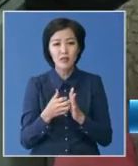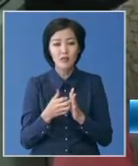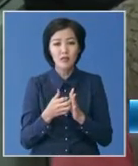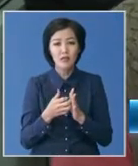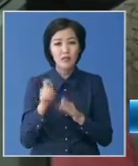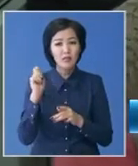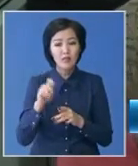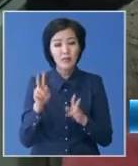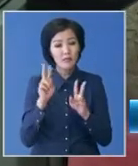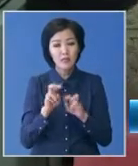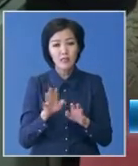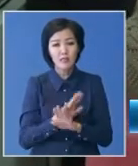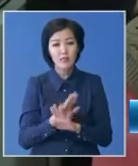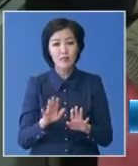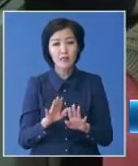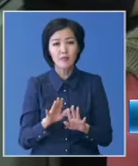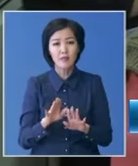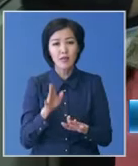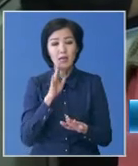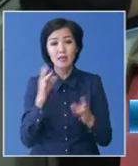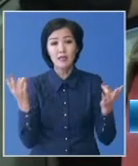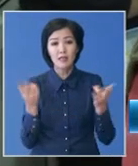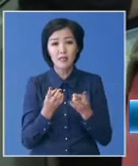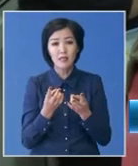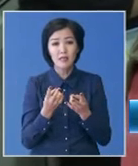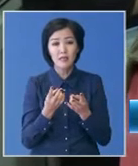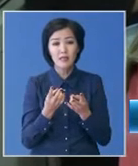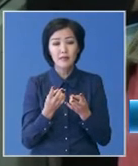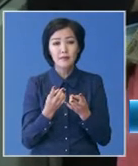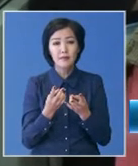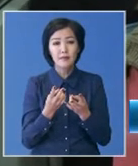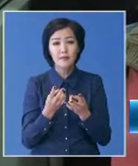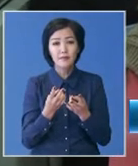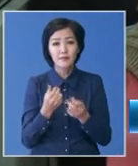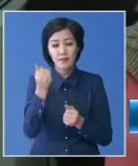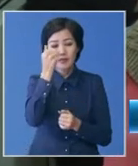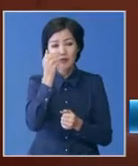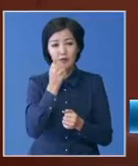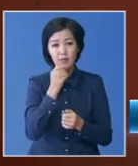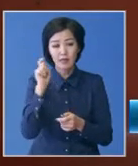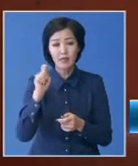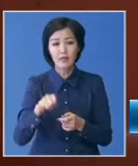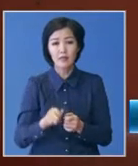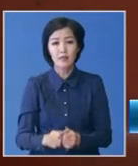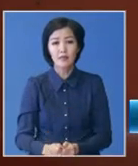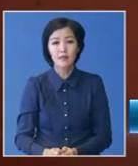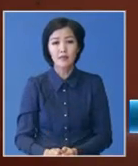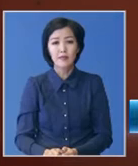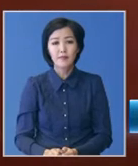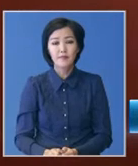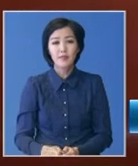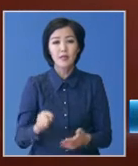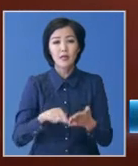қаралмайтын. Біздің әйел жылдарға нағыз керек. Не, рахмет сіздерге келгендеріңізге. Қалалық